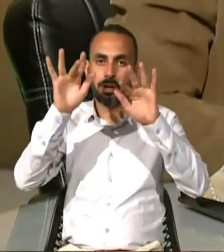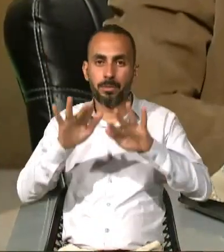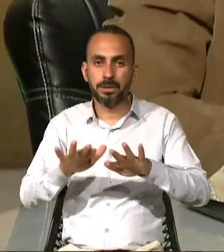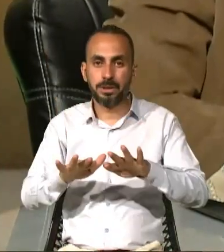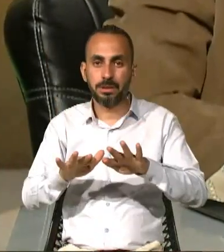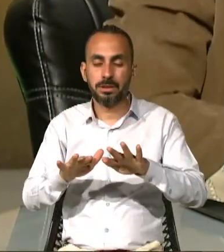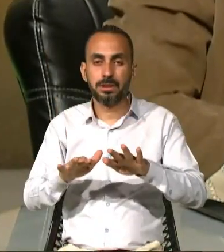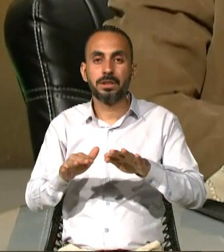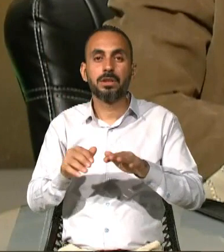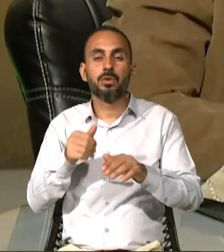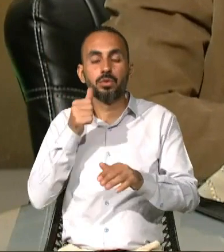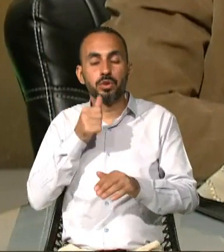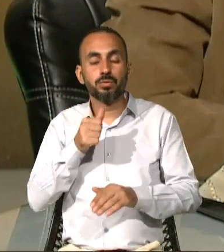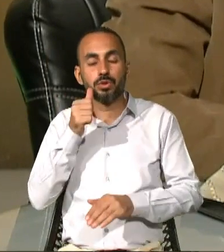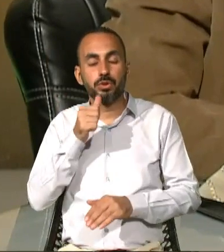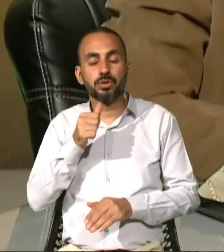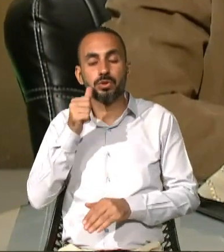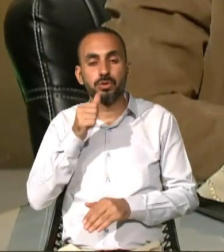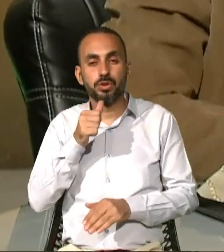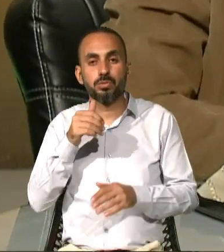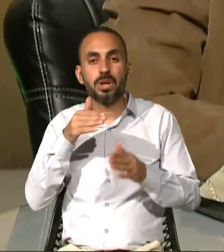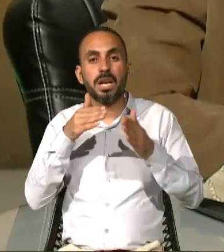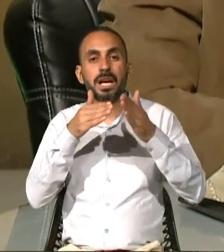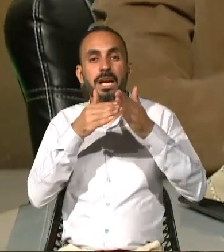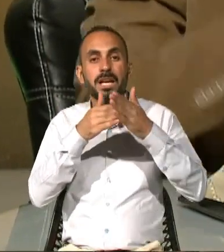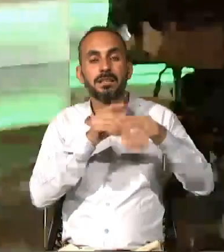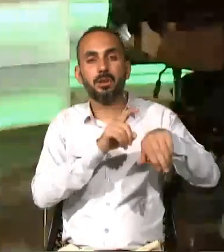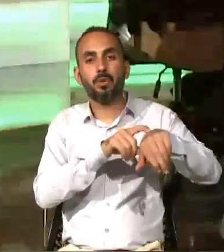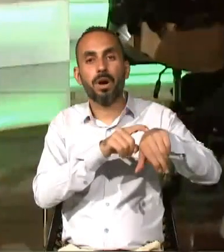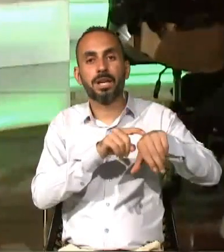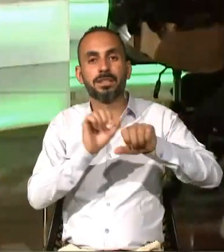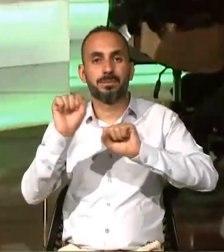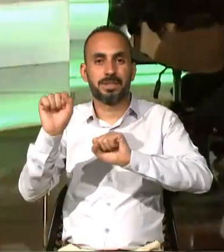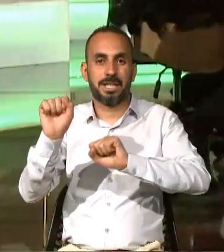النص. ما ينفعش. هو عارف ان ليها معاد، يعني